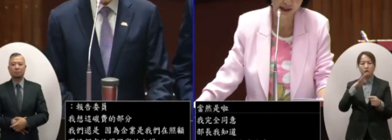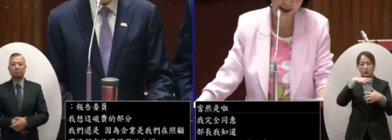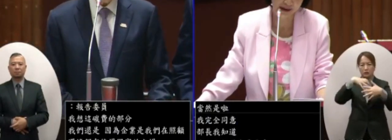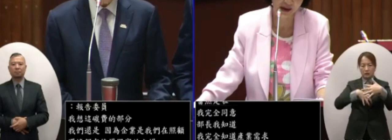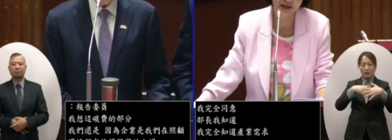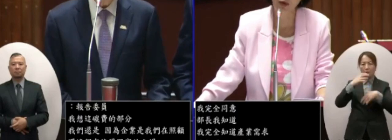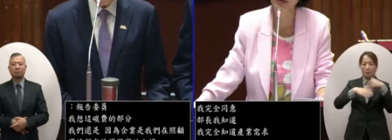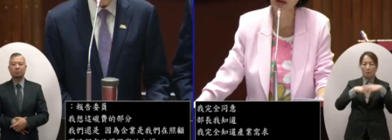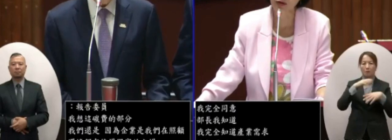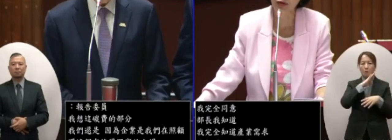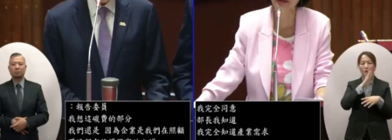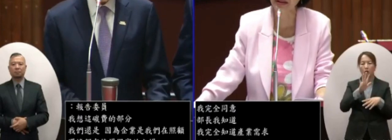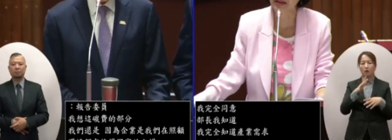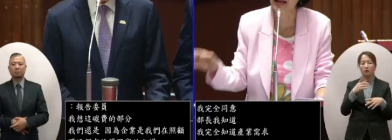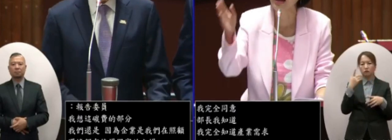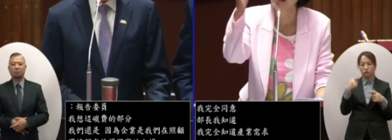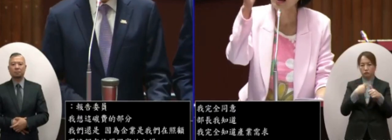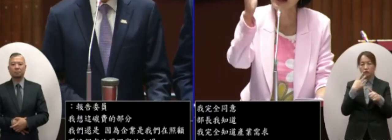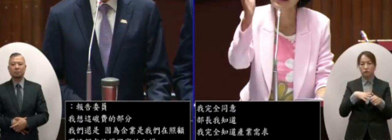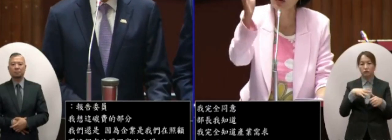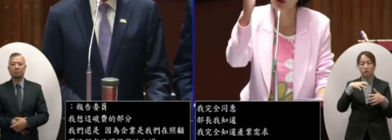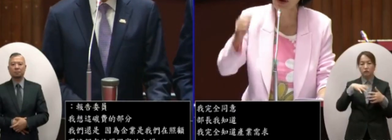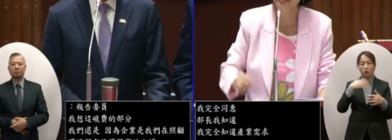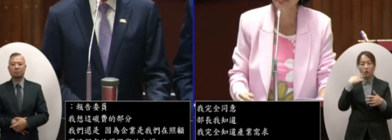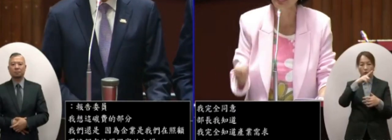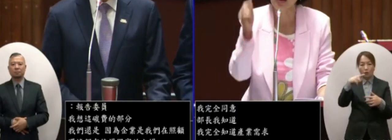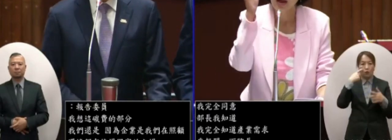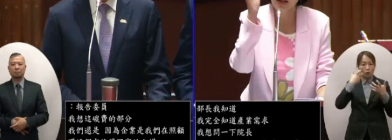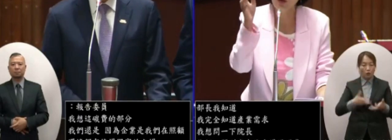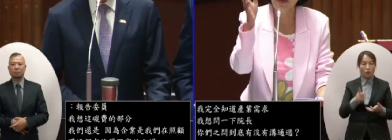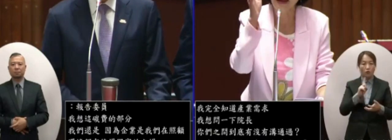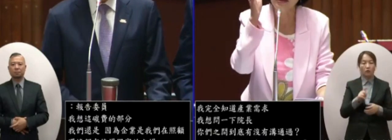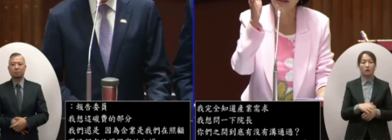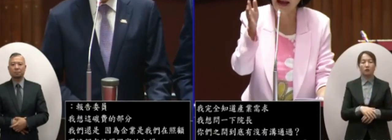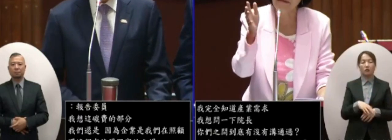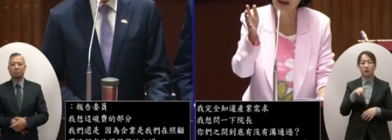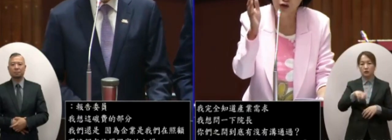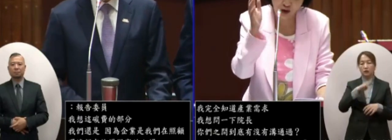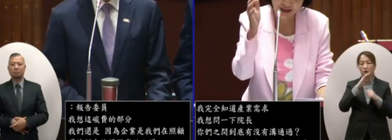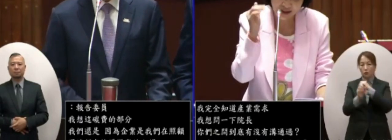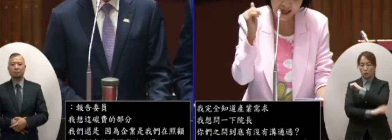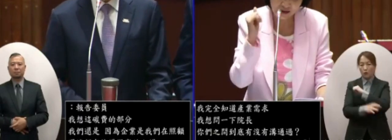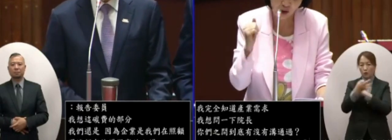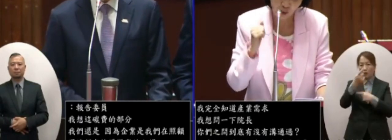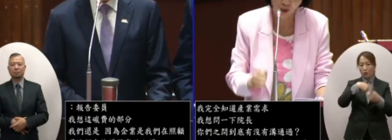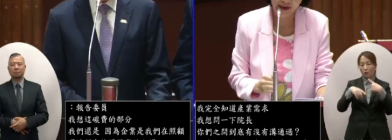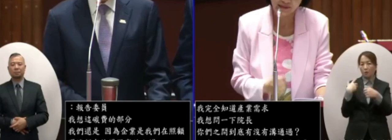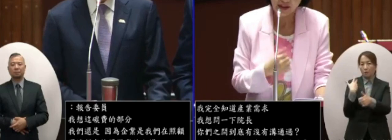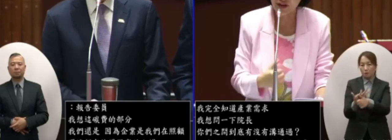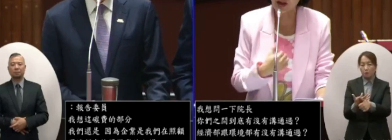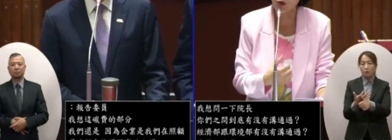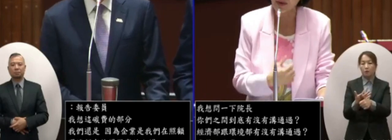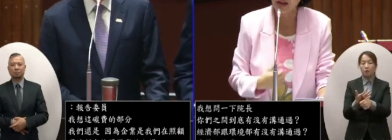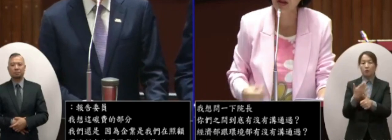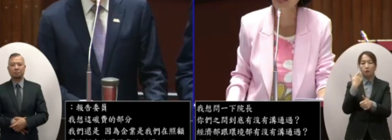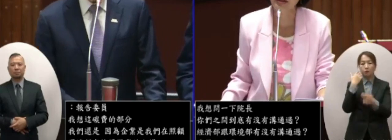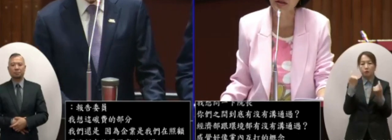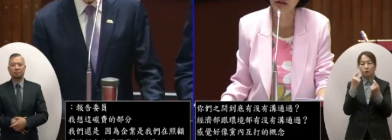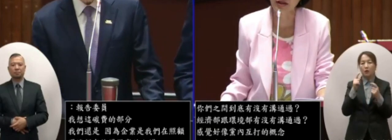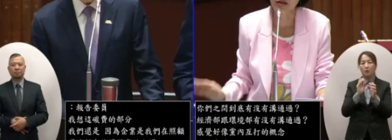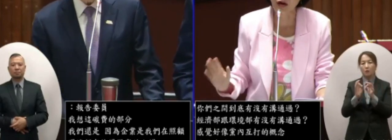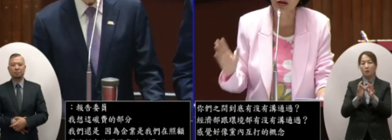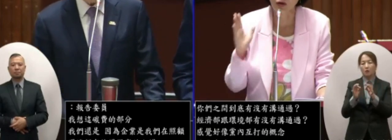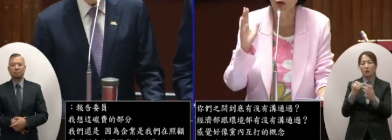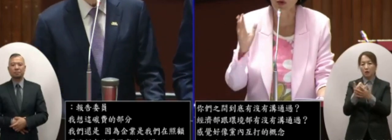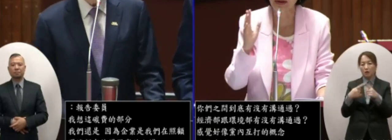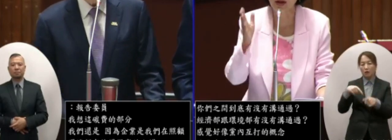我现在先确定一下，大家最关心的是，你会把这个碳费转嫁到我们这个所谓的消费者的身上，造成所谓